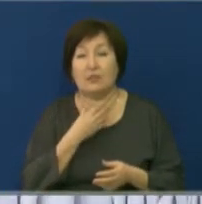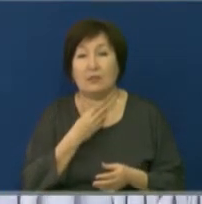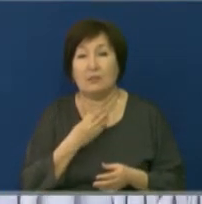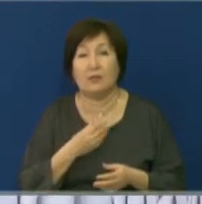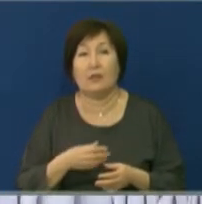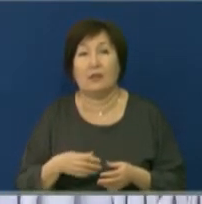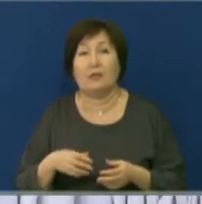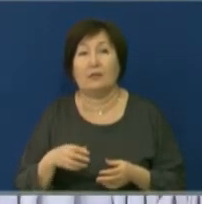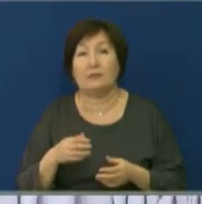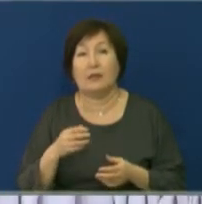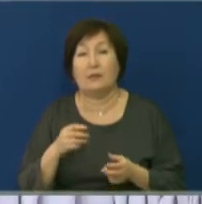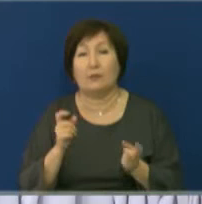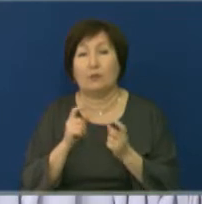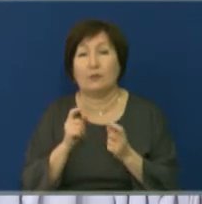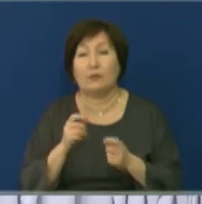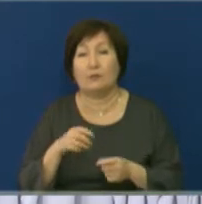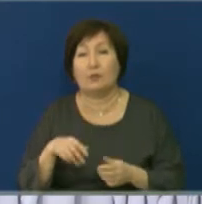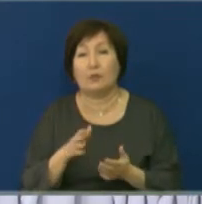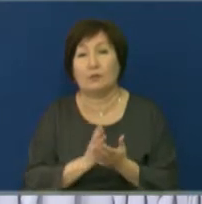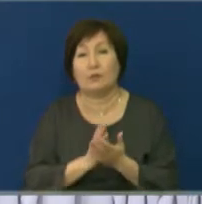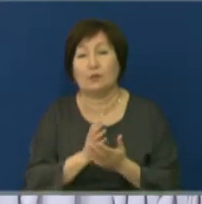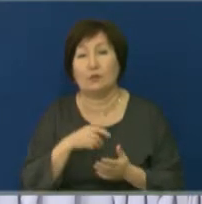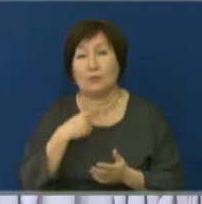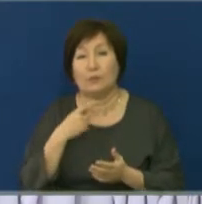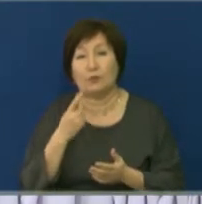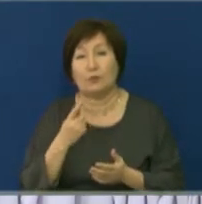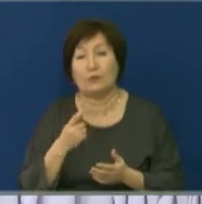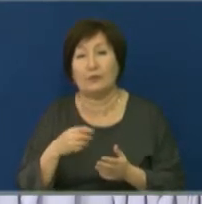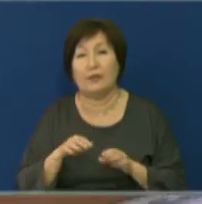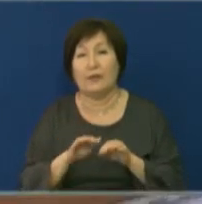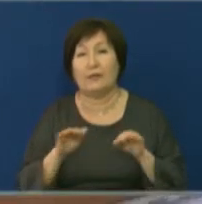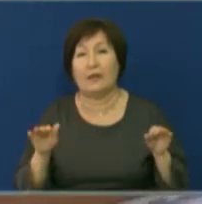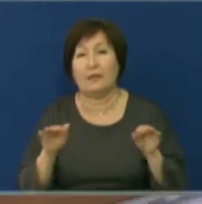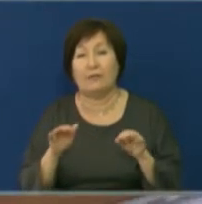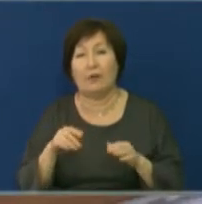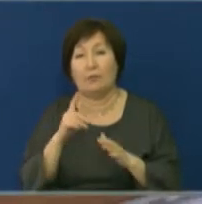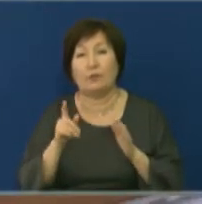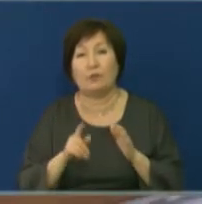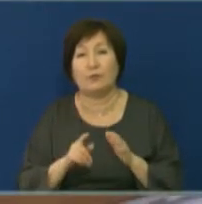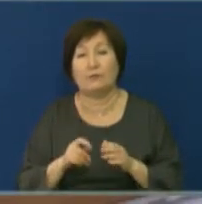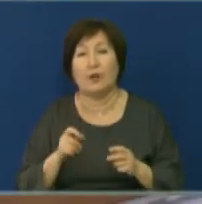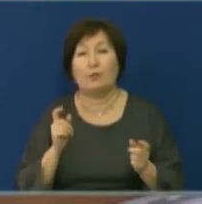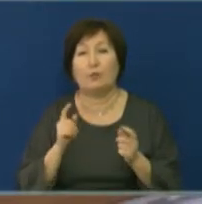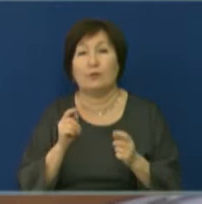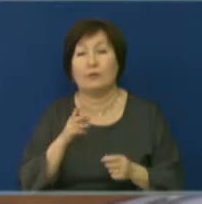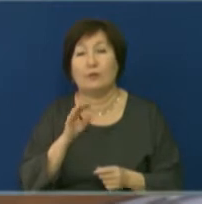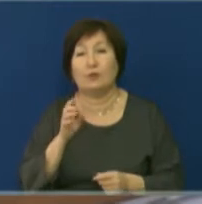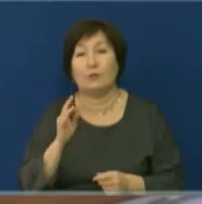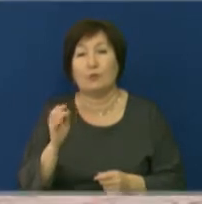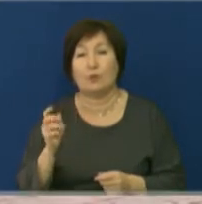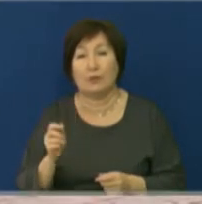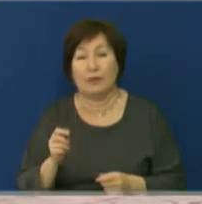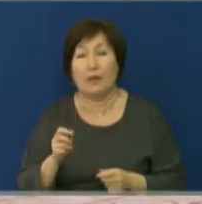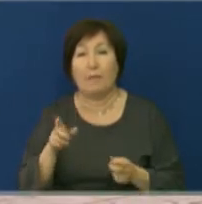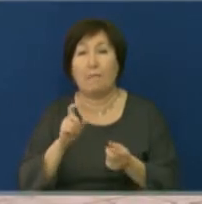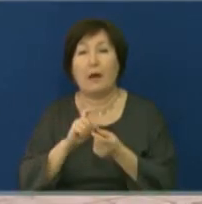антикоррупционной службы обсудили еще ряд актуальных вопросов борьбы с этим социальным злом, которое способно затормозить развитие любого